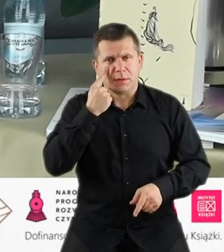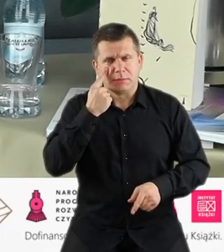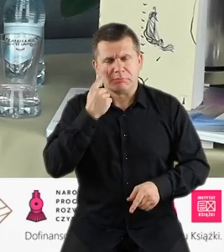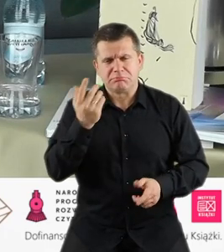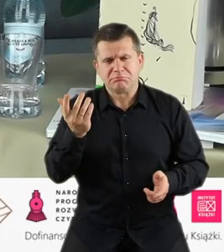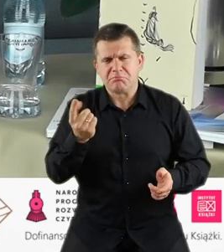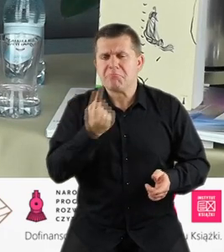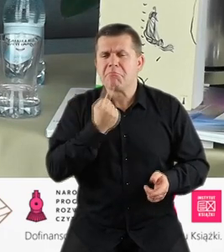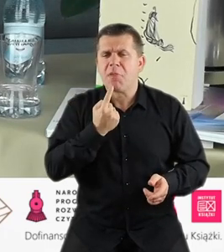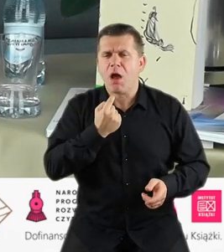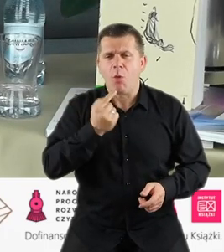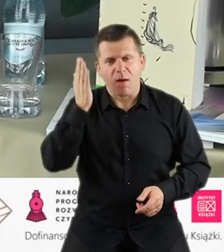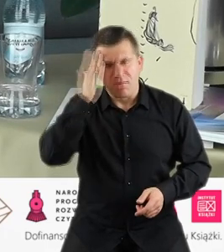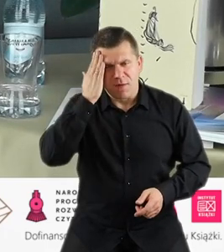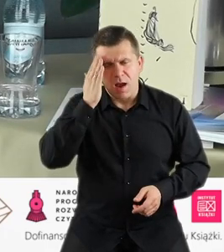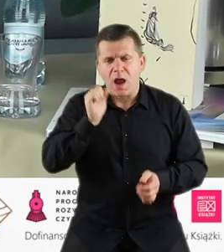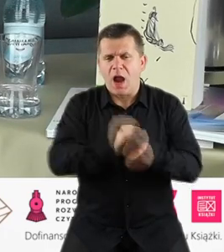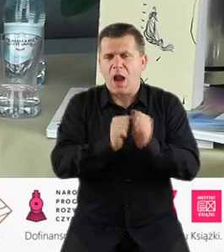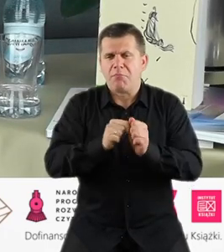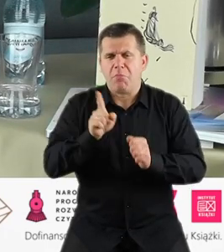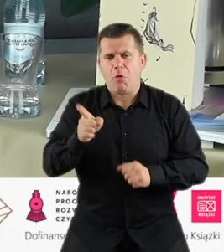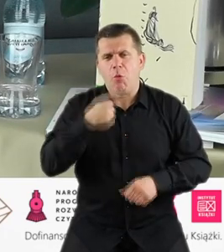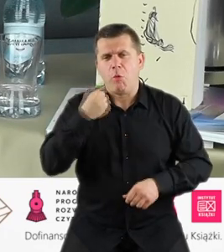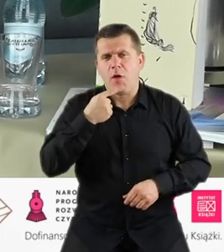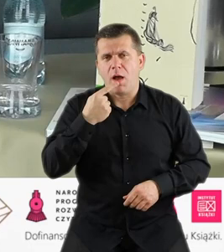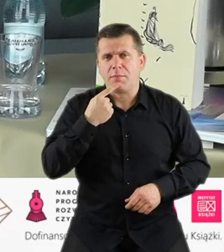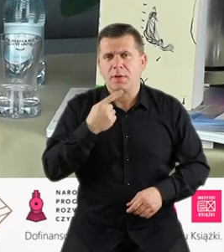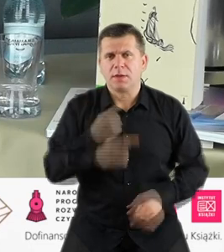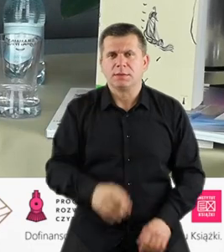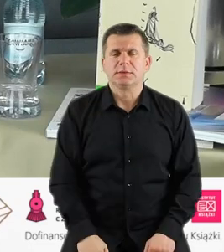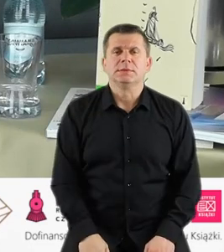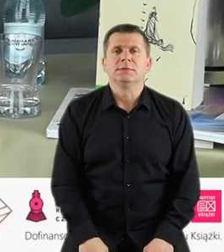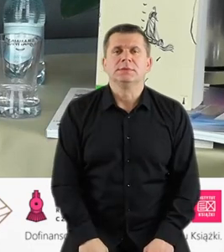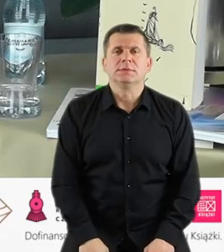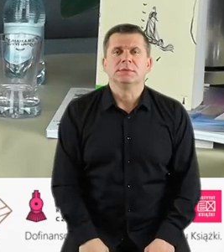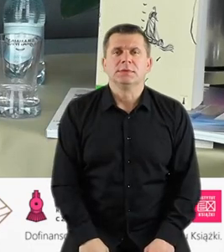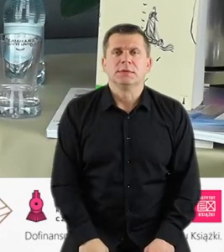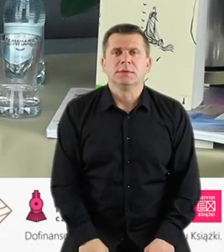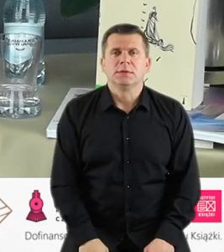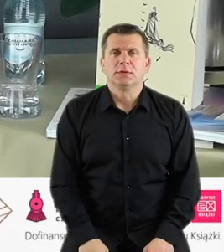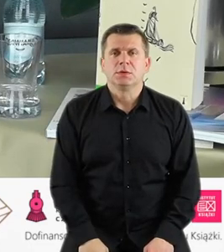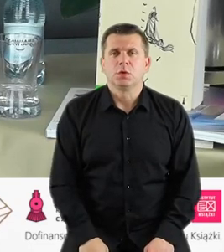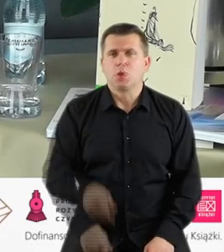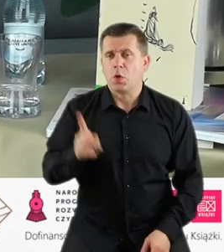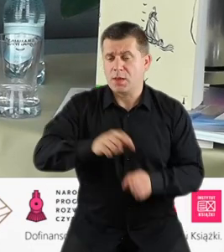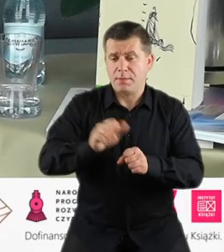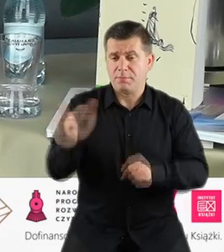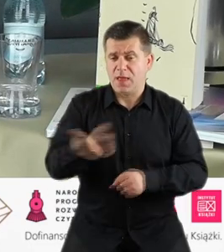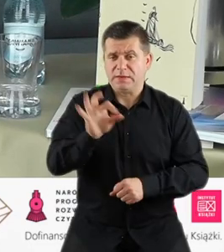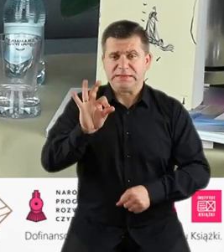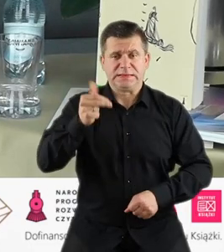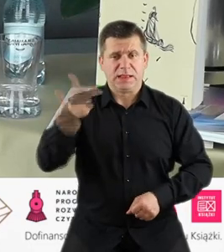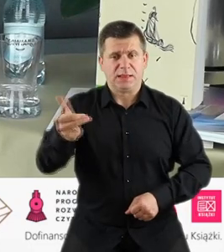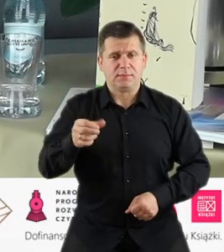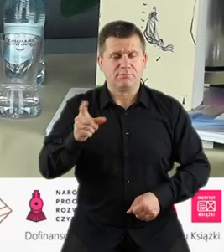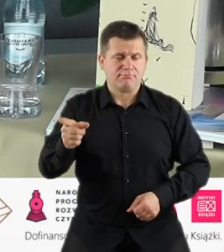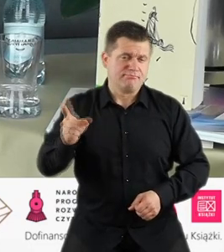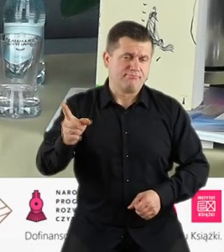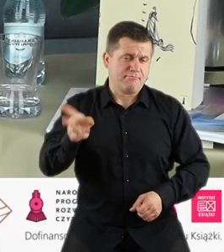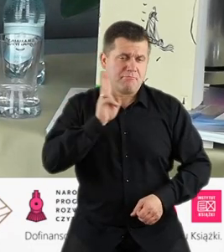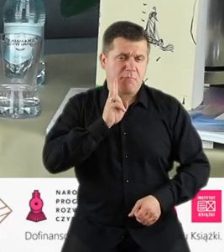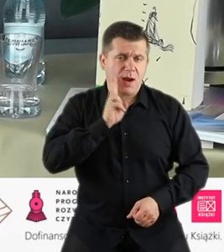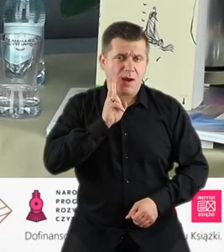troszkę niewiele wie albo kłamie, jest Rzeźnicki syn. Nie? On jest pierwszym synem